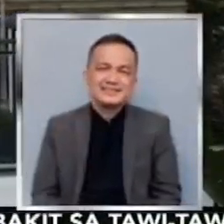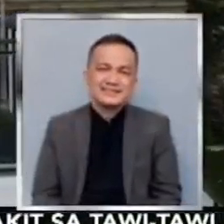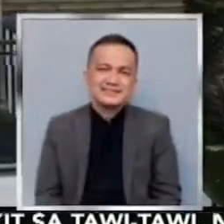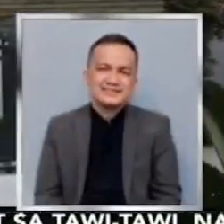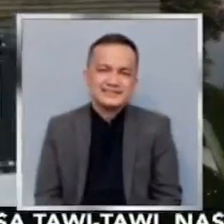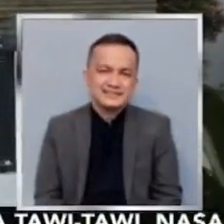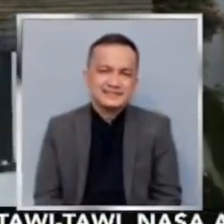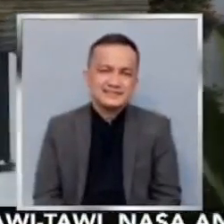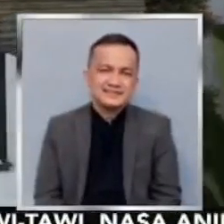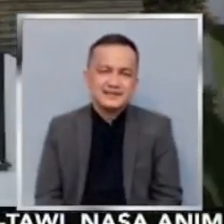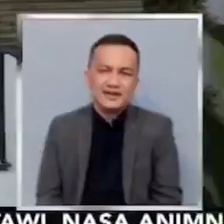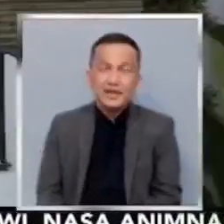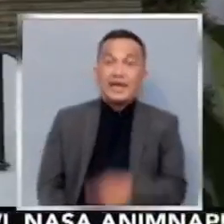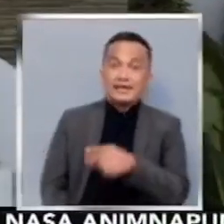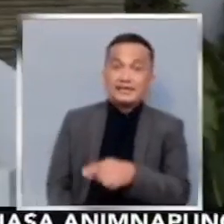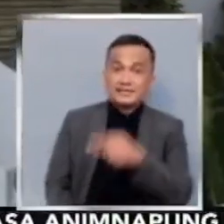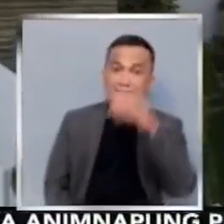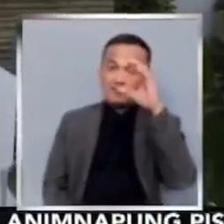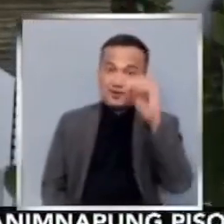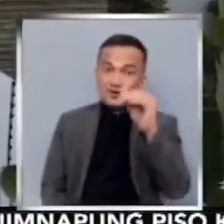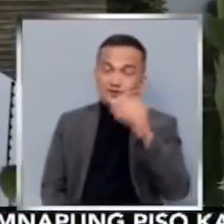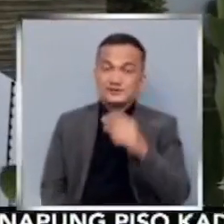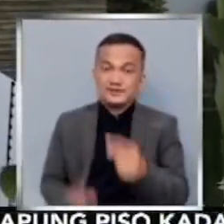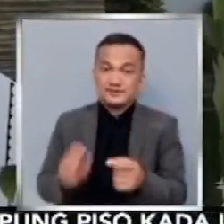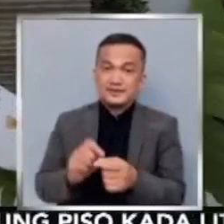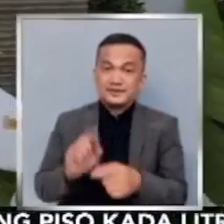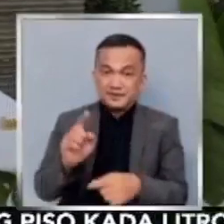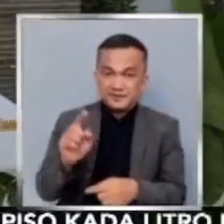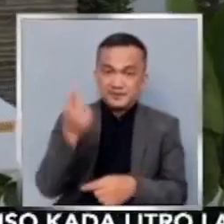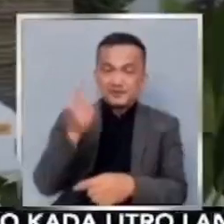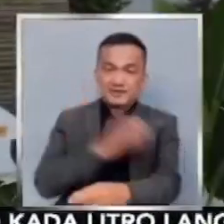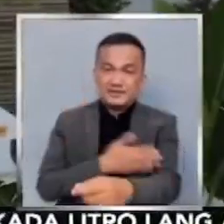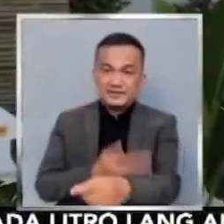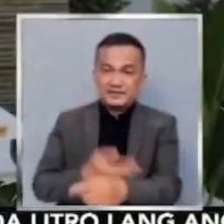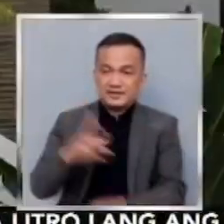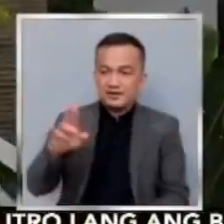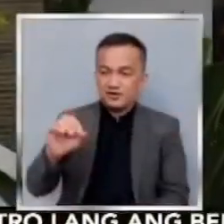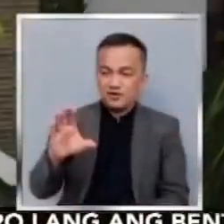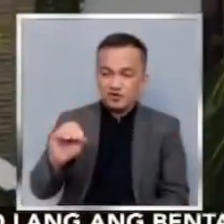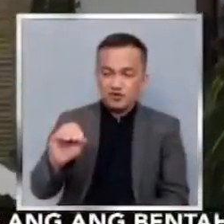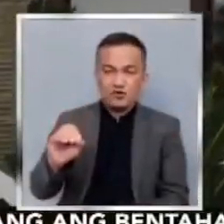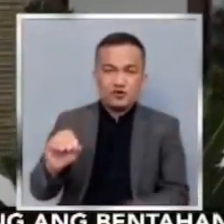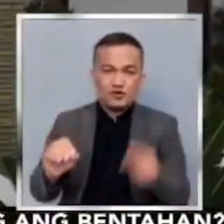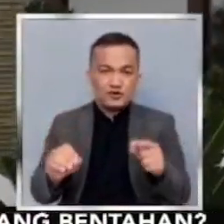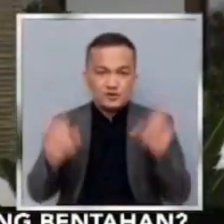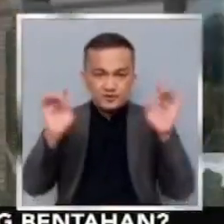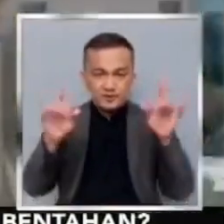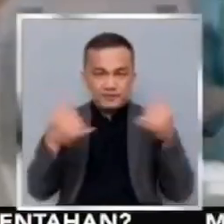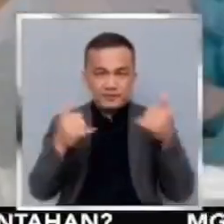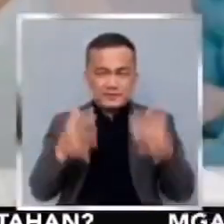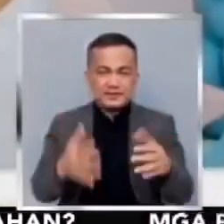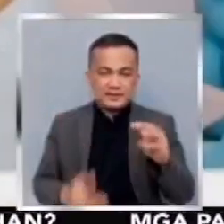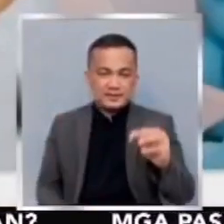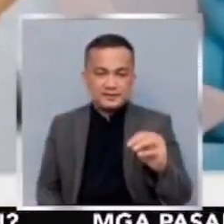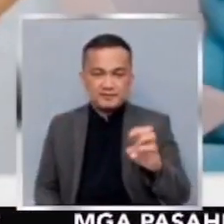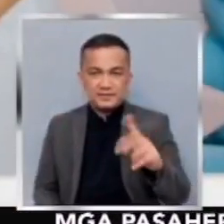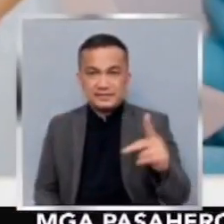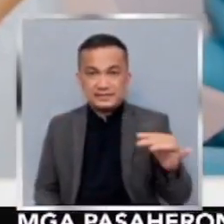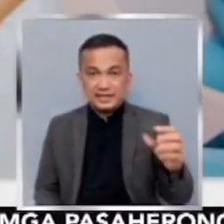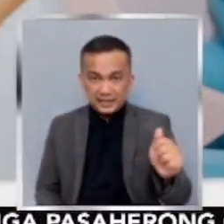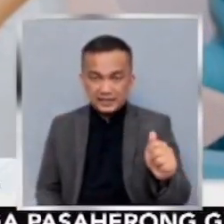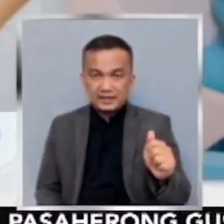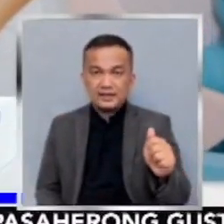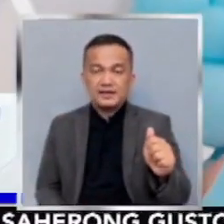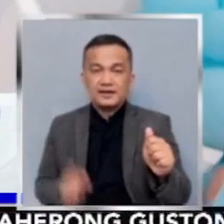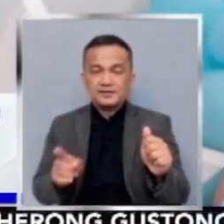It's a boy ang magiging panganay ni Rocco Nacino at volleyball player wife Melissa Gohing. Present ang kanilang